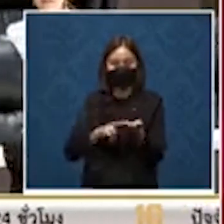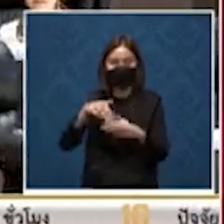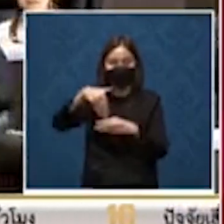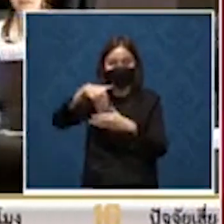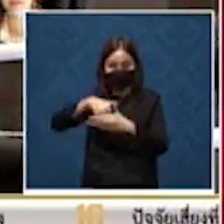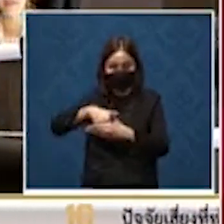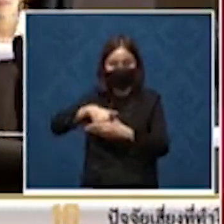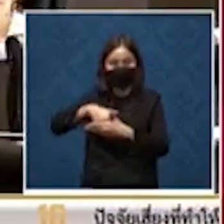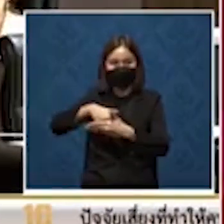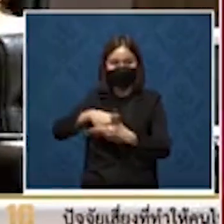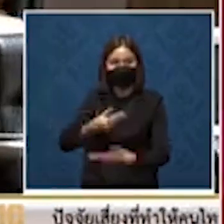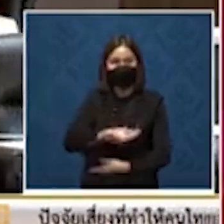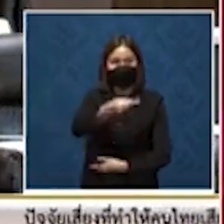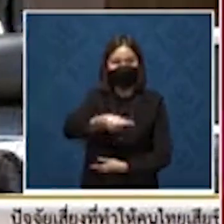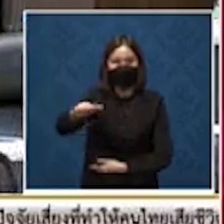บนะครับ